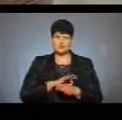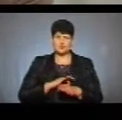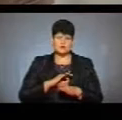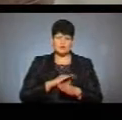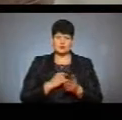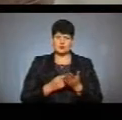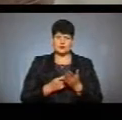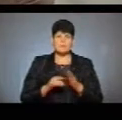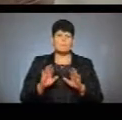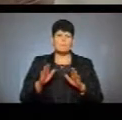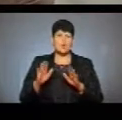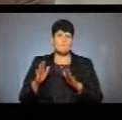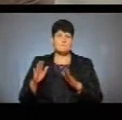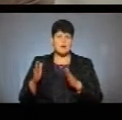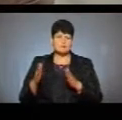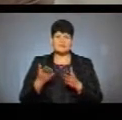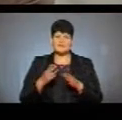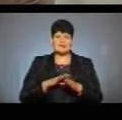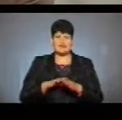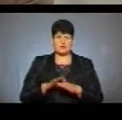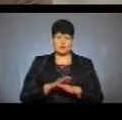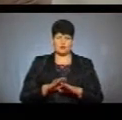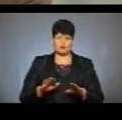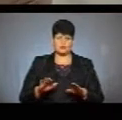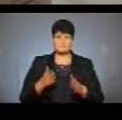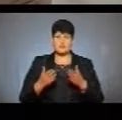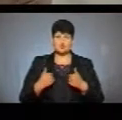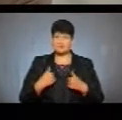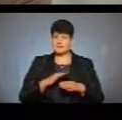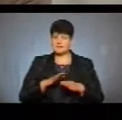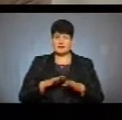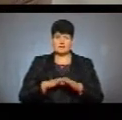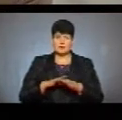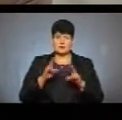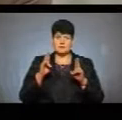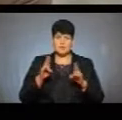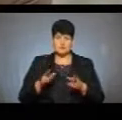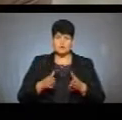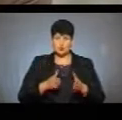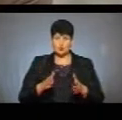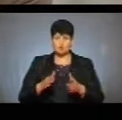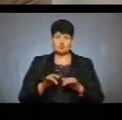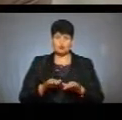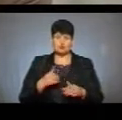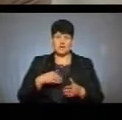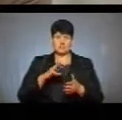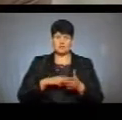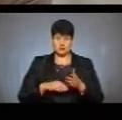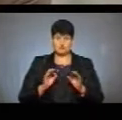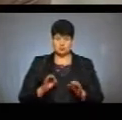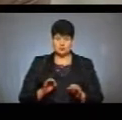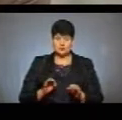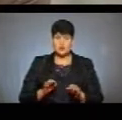обґрунтовані моменти, які не виконуються. Так? Якщо ми не виконуємо правила дорожнього руху, нас штрафують. Якщо